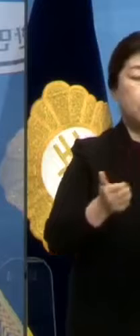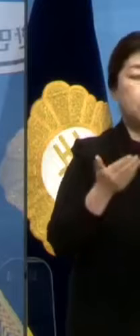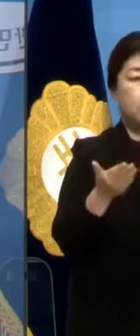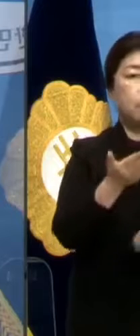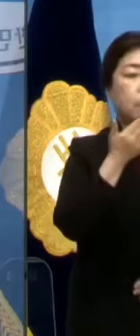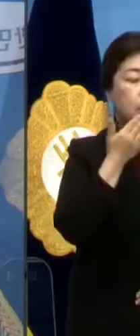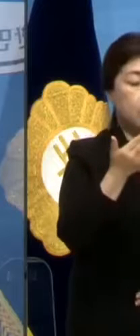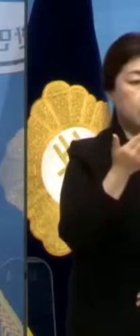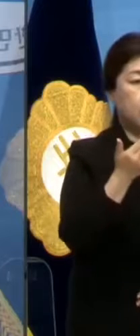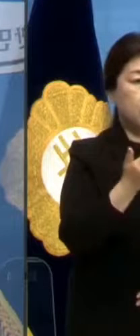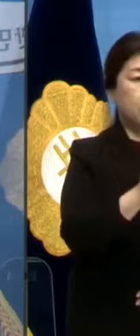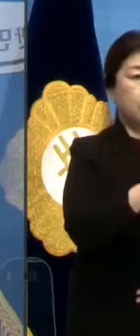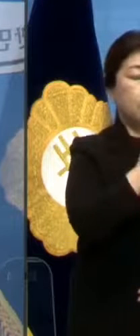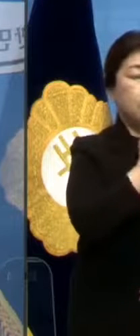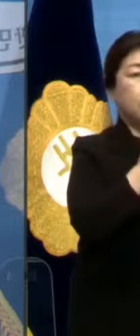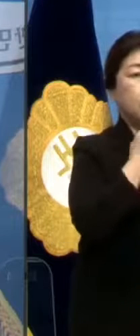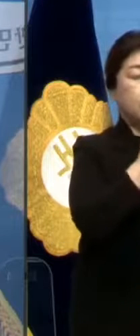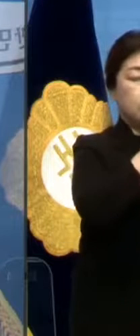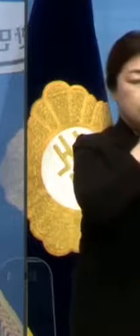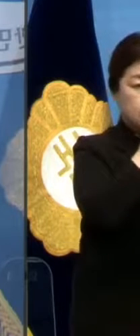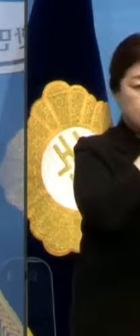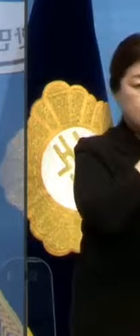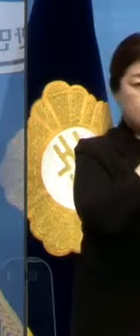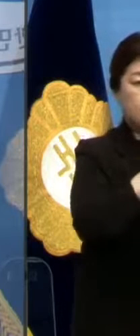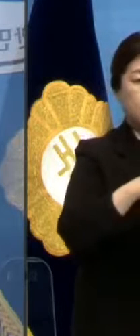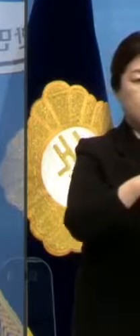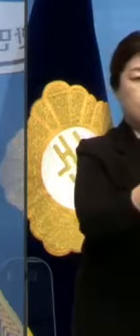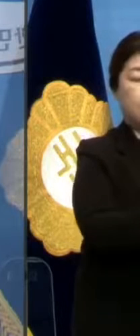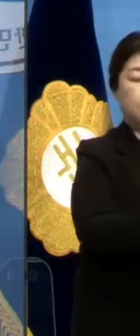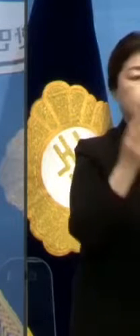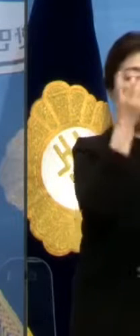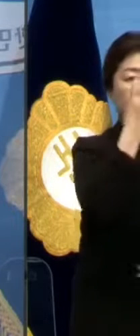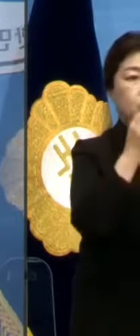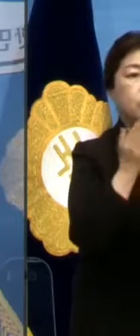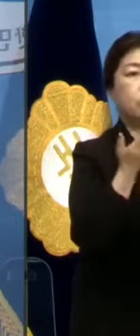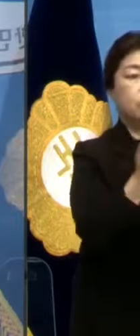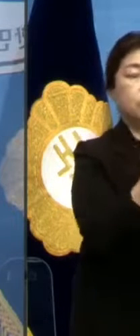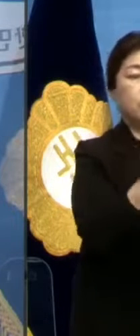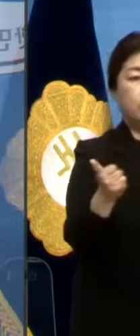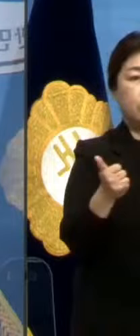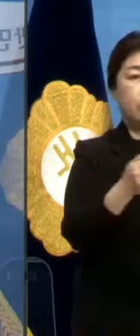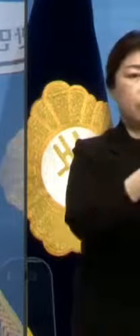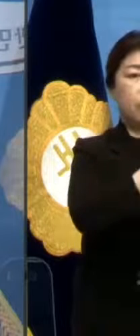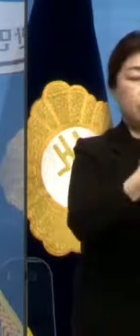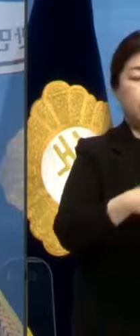지켜온 당원들에게도 도리를 다하는 길이라고 생각합니다.